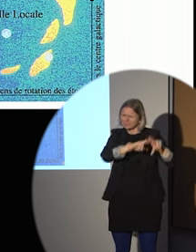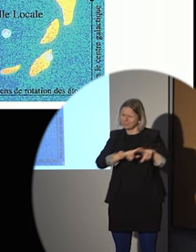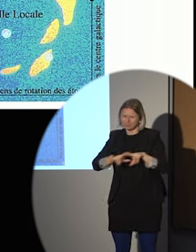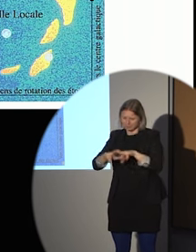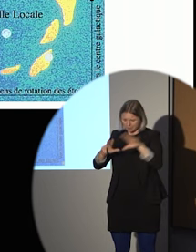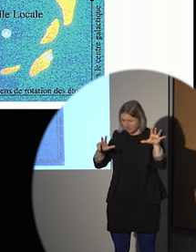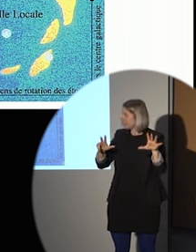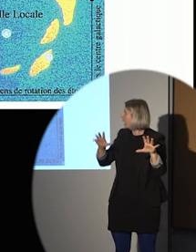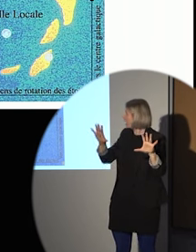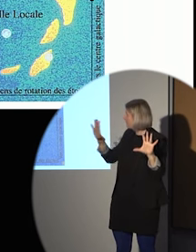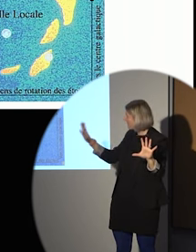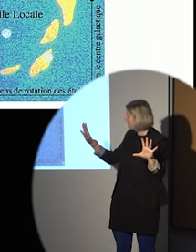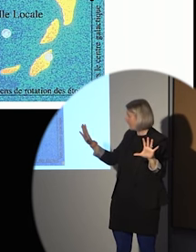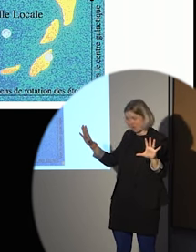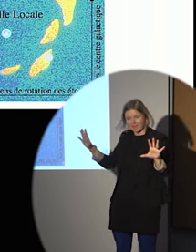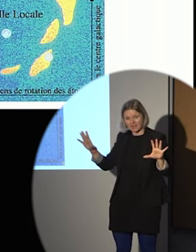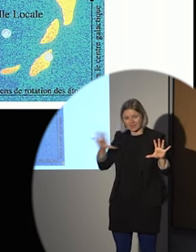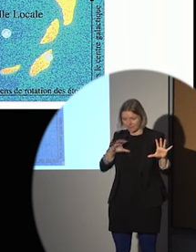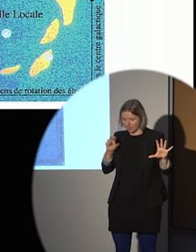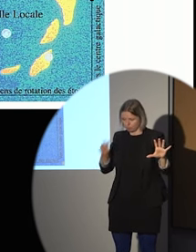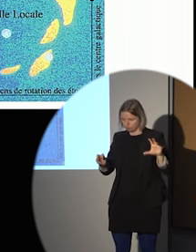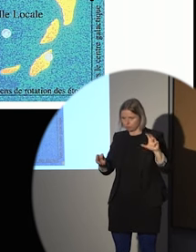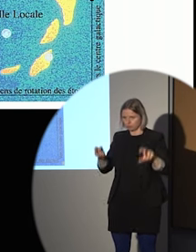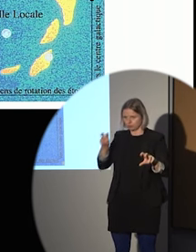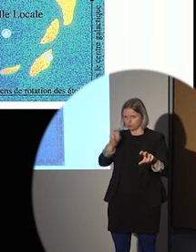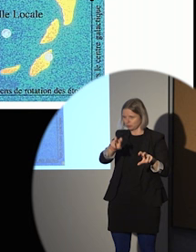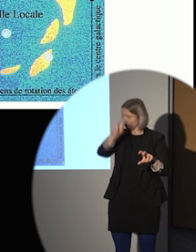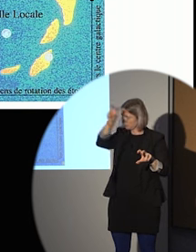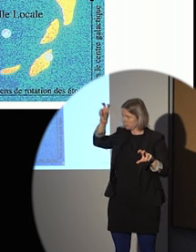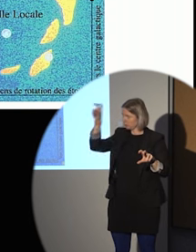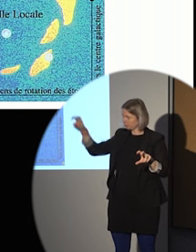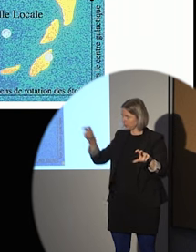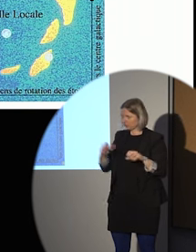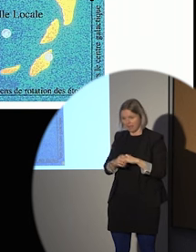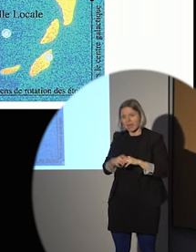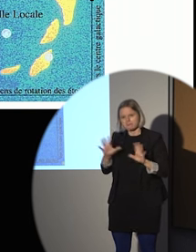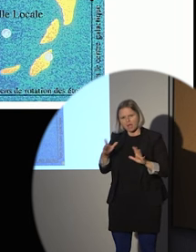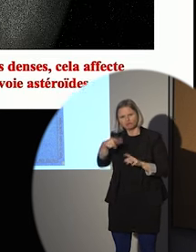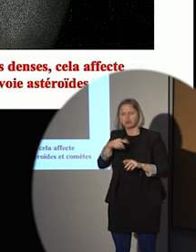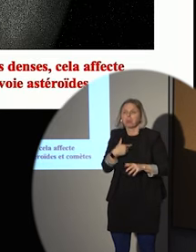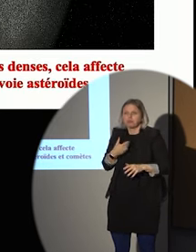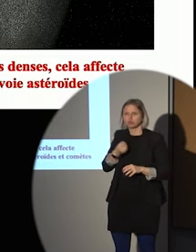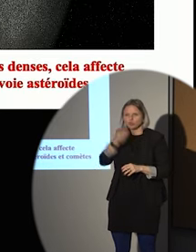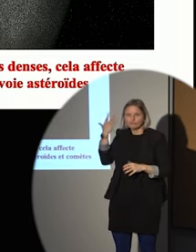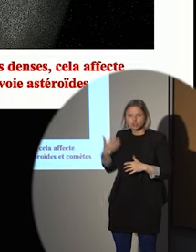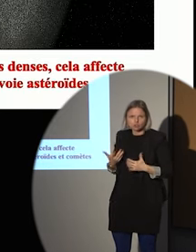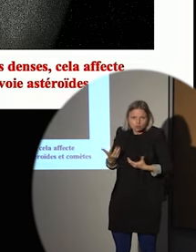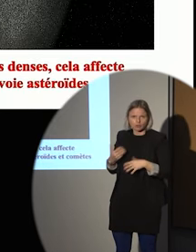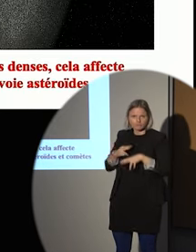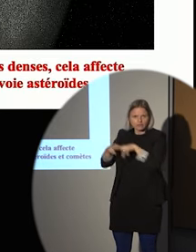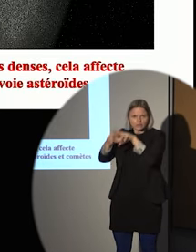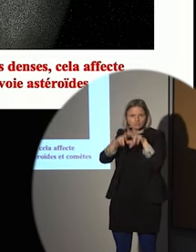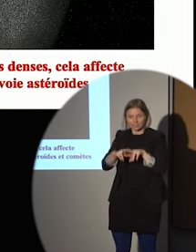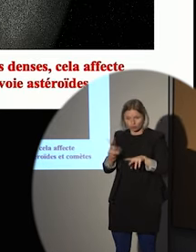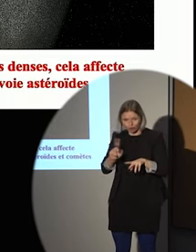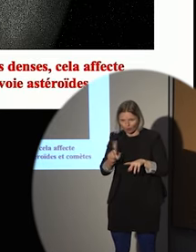sur Terre. C'est du vide de vide. Hein. Vous allez me dire, mais on s'en fout. Ben non, on ne s'en fout pas du tout. On ne s'en fout pas du tout, et c'est